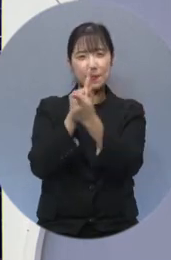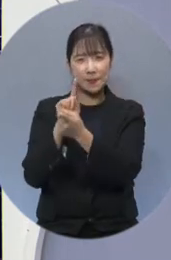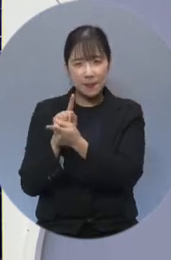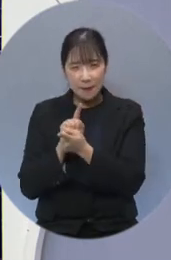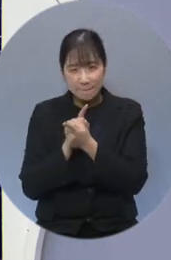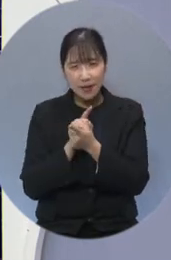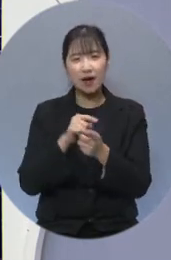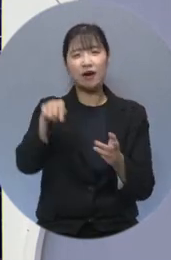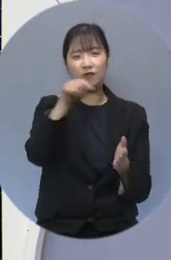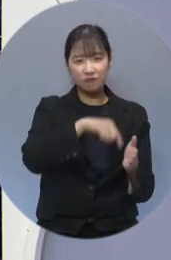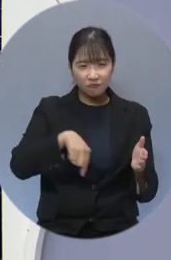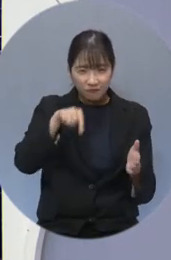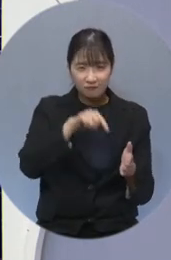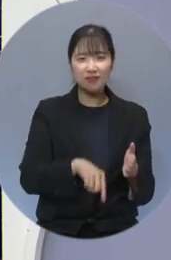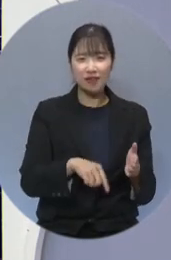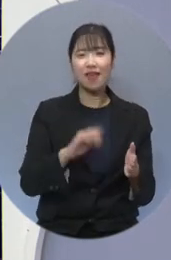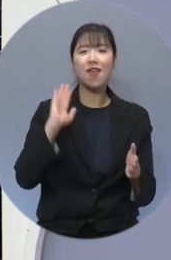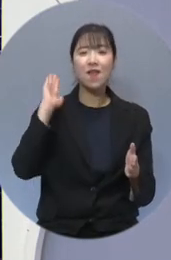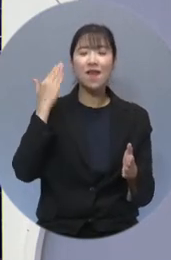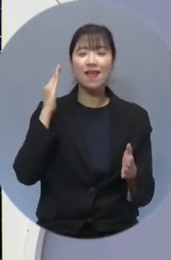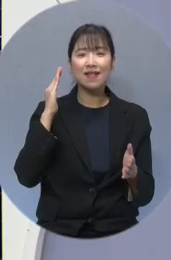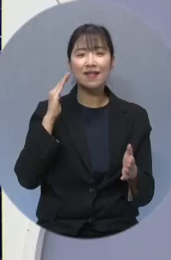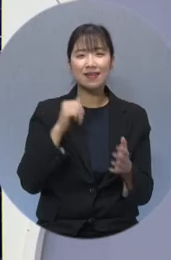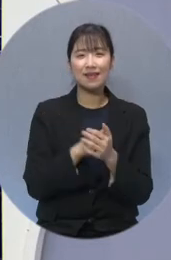했고 그 중에 이제 한 기업이 최근에